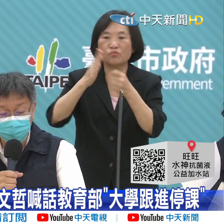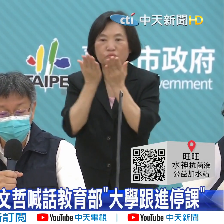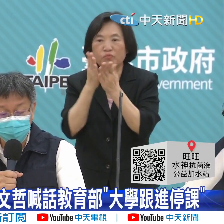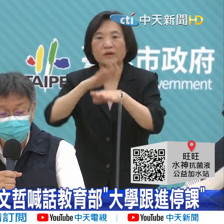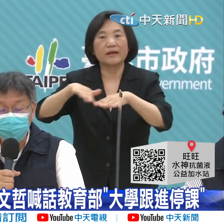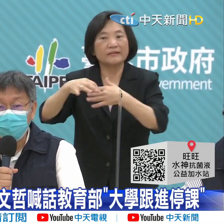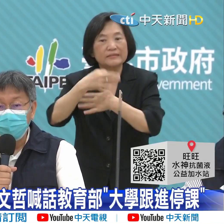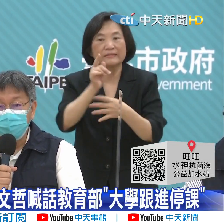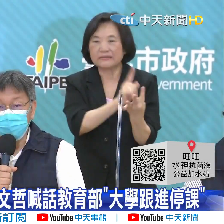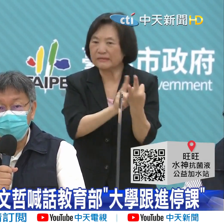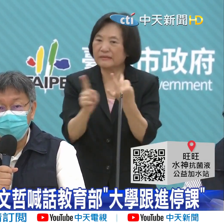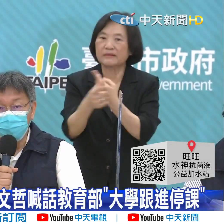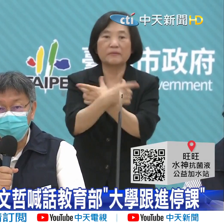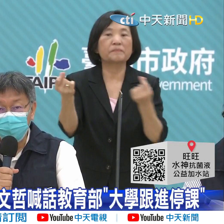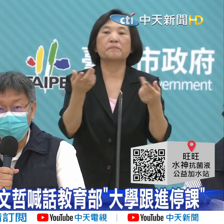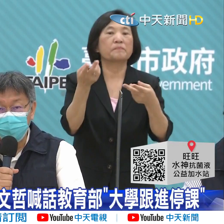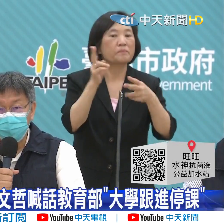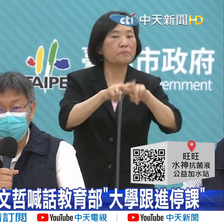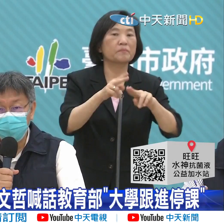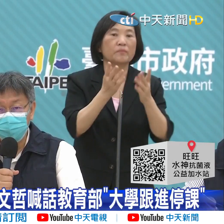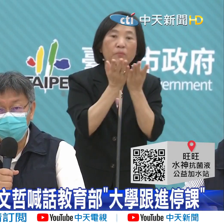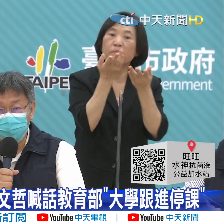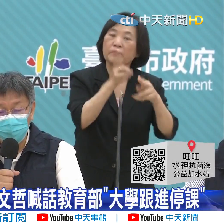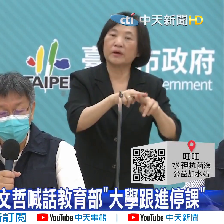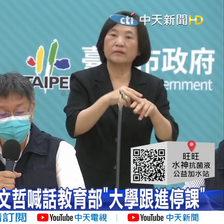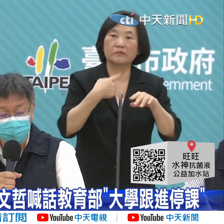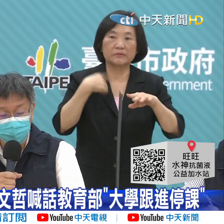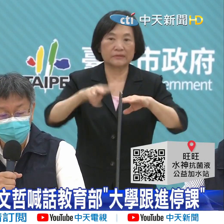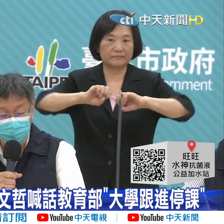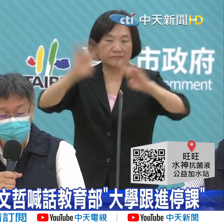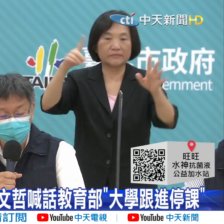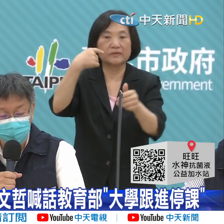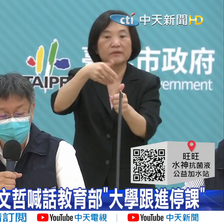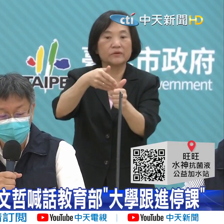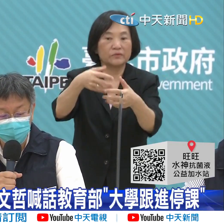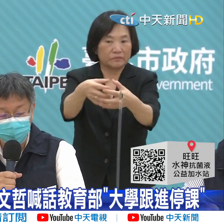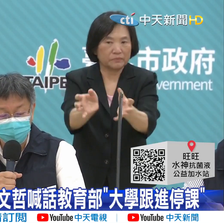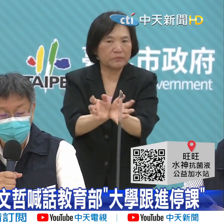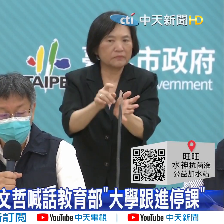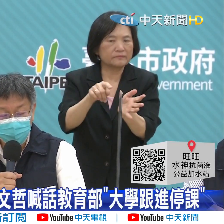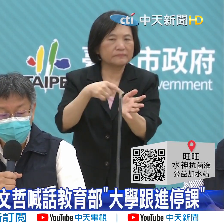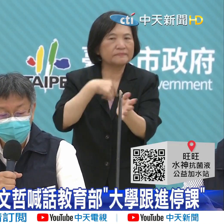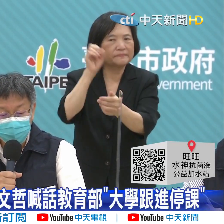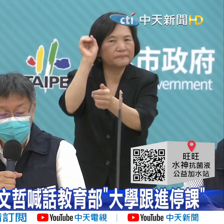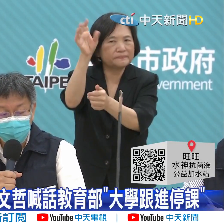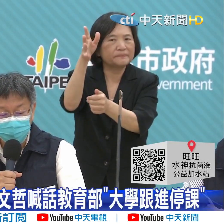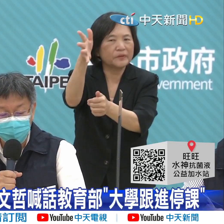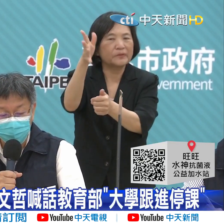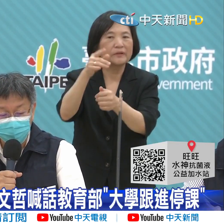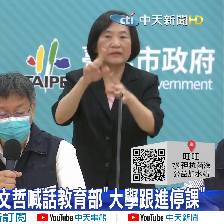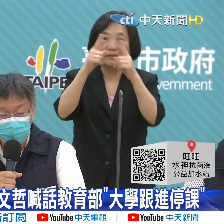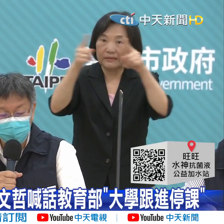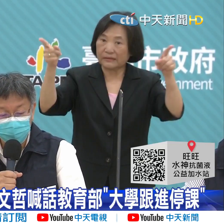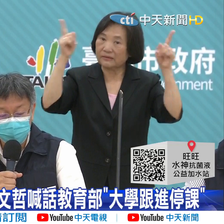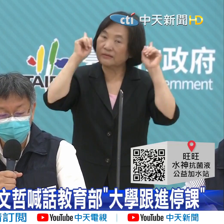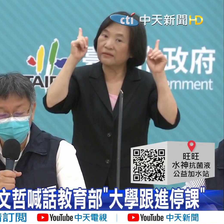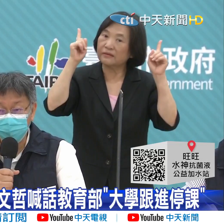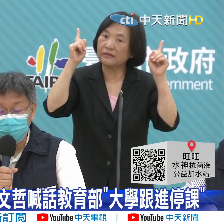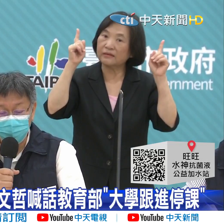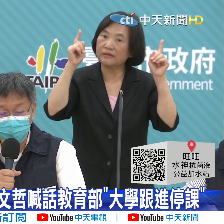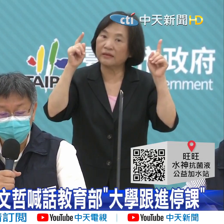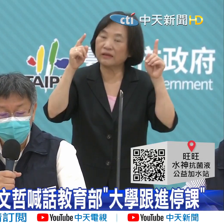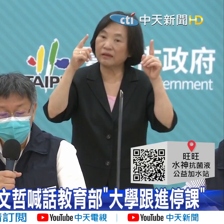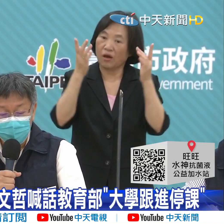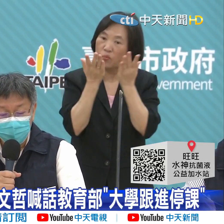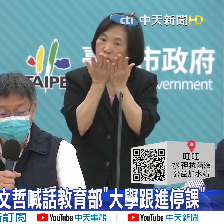亲班在停课以外，事实上我们也呼吁教育部，你知道是不是考虑大学也停